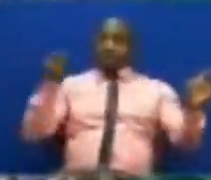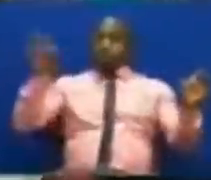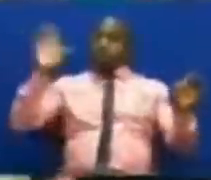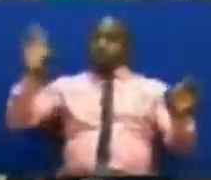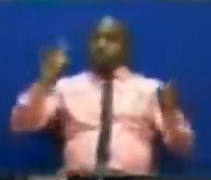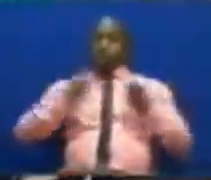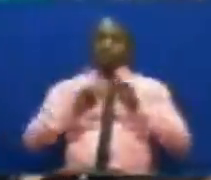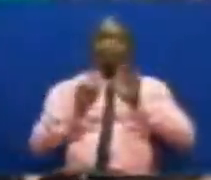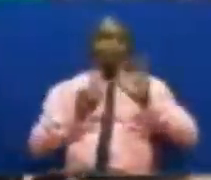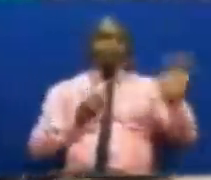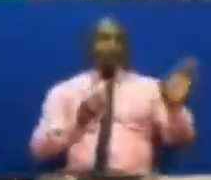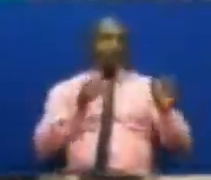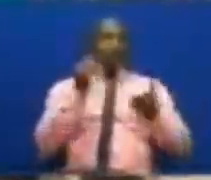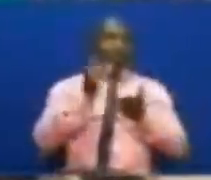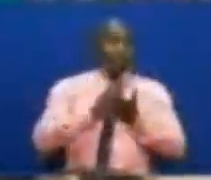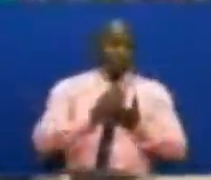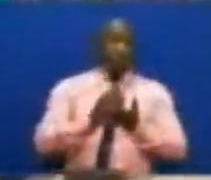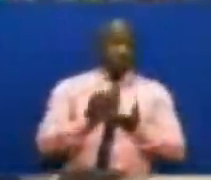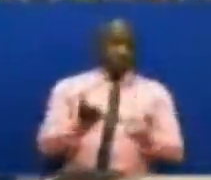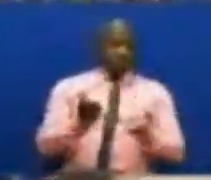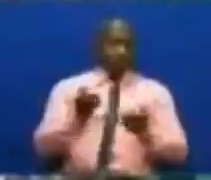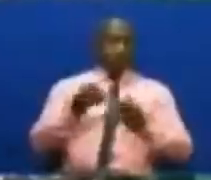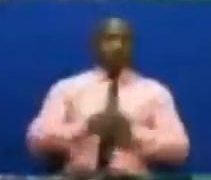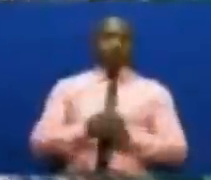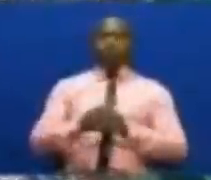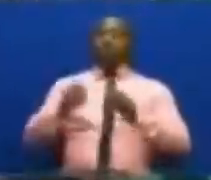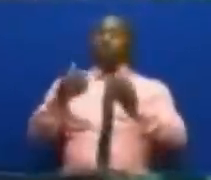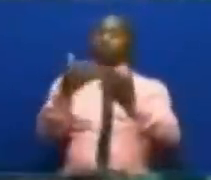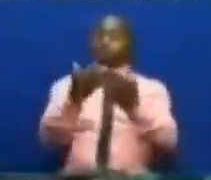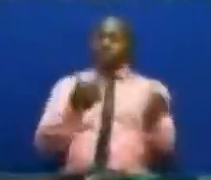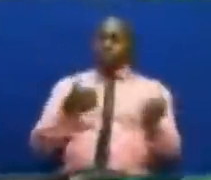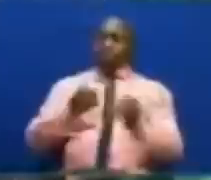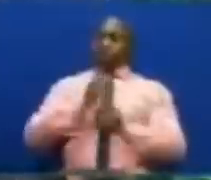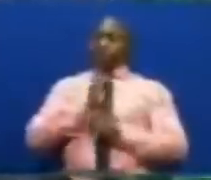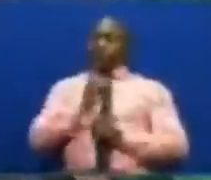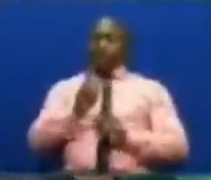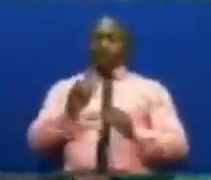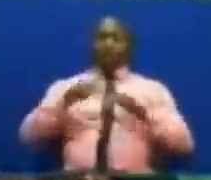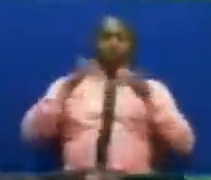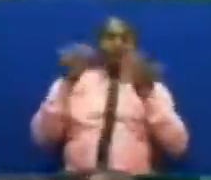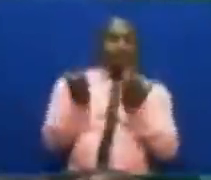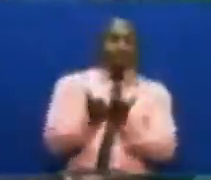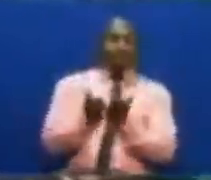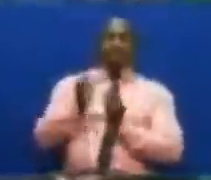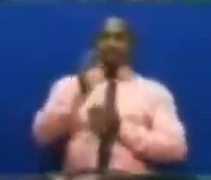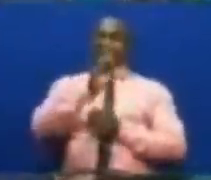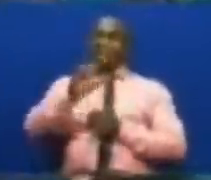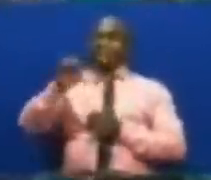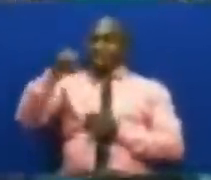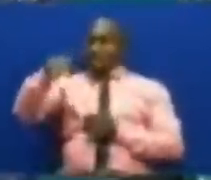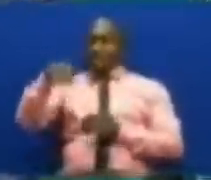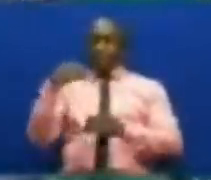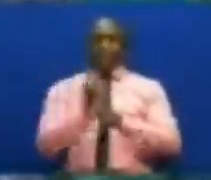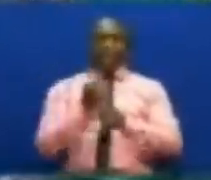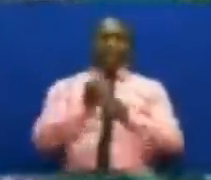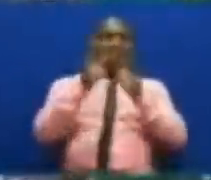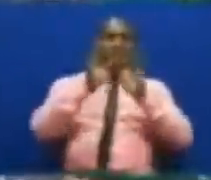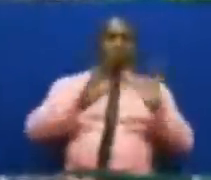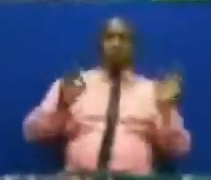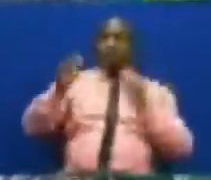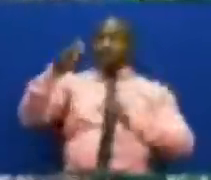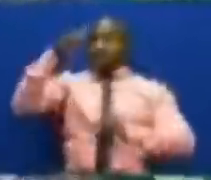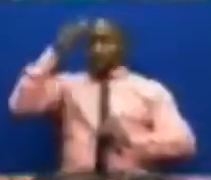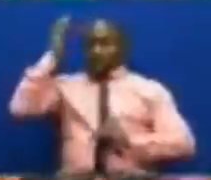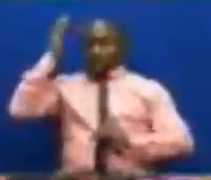uongo kweli? Lakini kwa sababu ya maelekezo ya Chama cha Mapinduzi na kwa kazi nzuri ya serikali